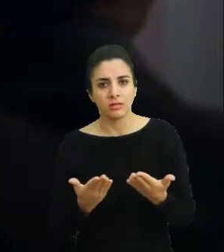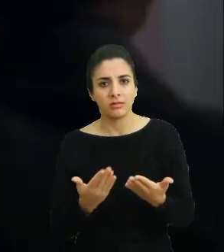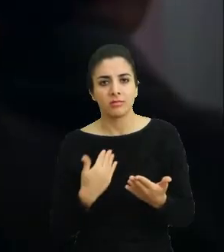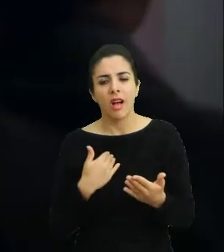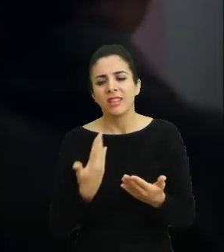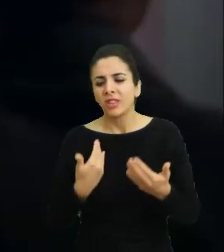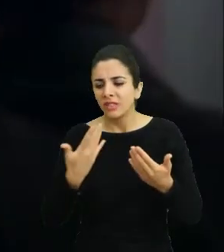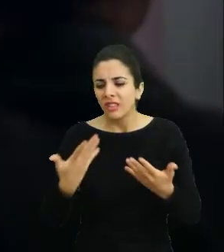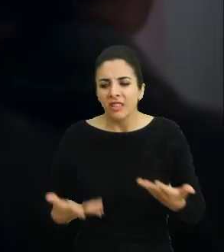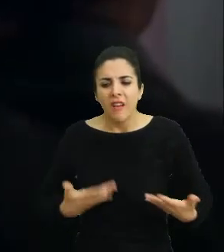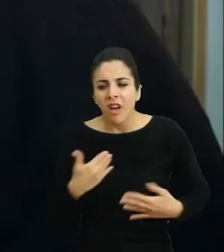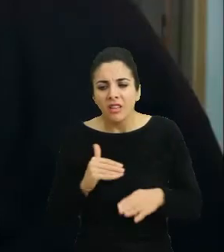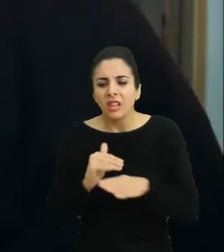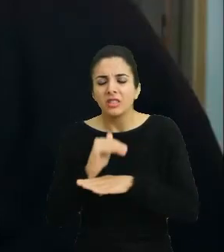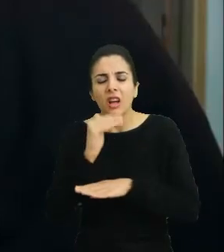Haldaşım.